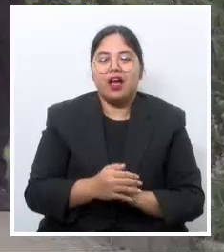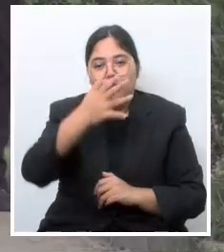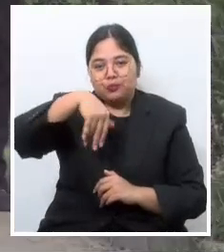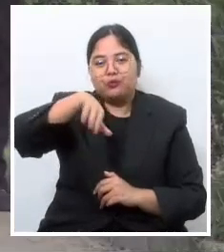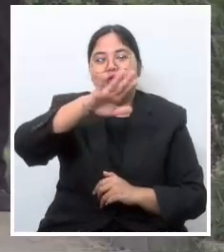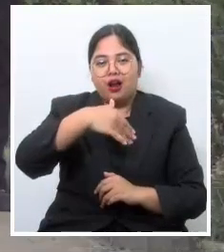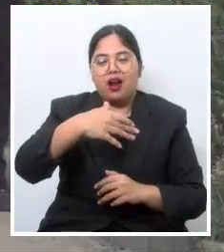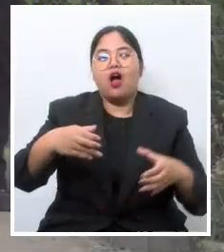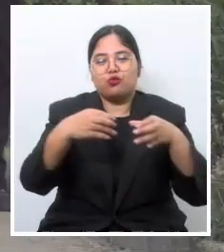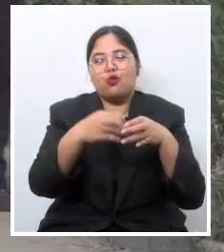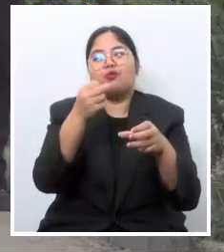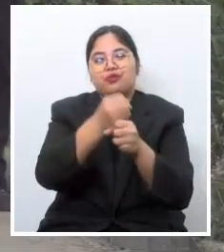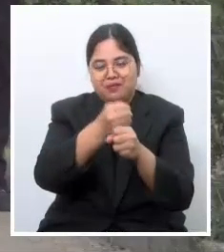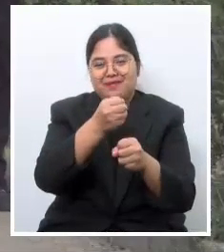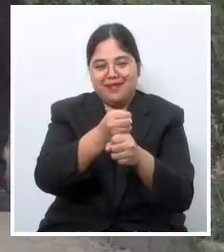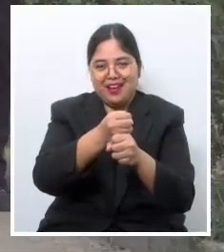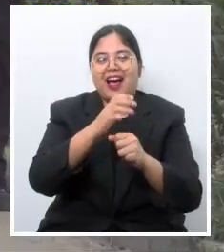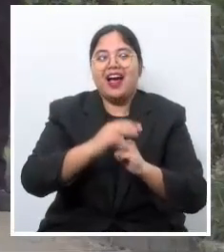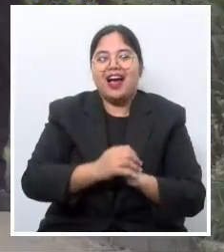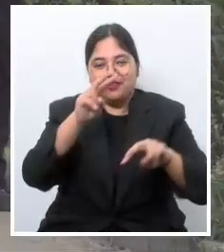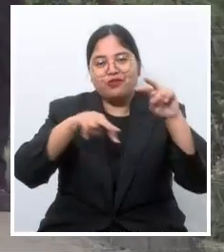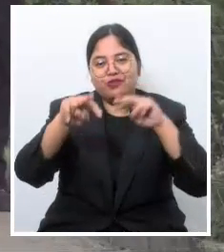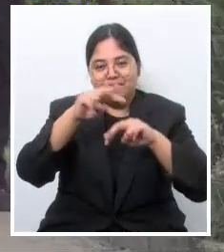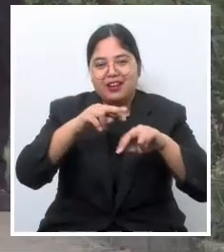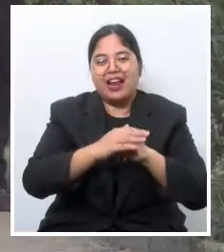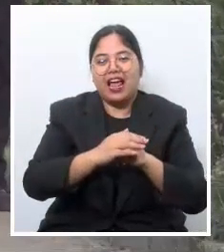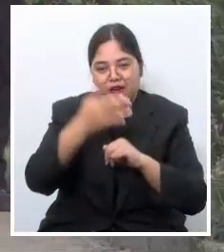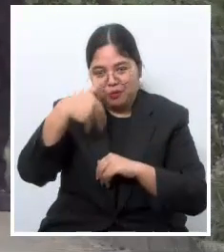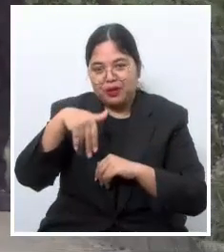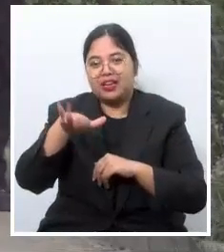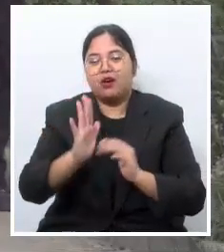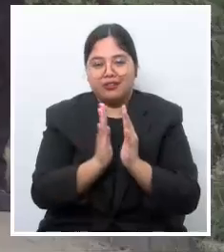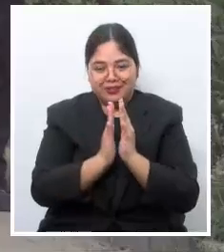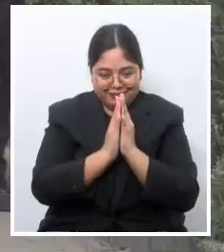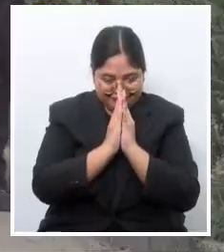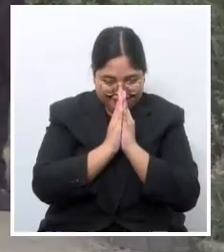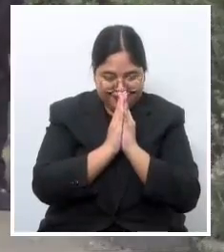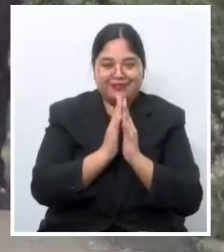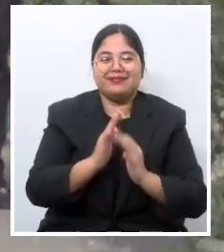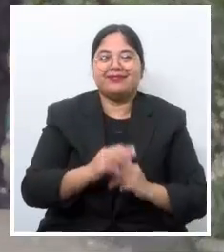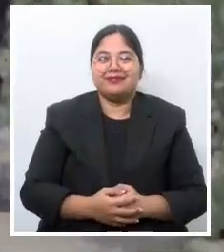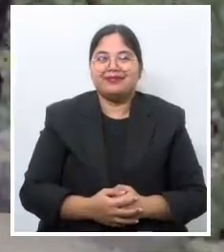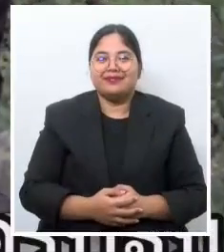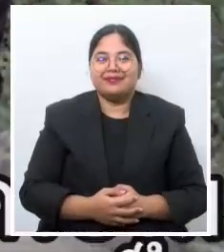ทางทีมงานสภานักเด็จโรงเรียนวัดห้วยจระเขวิทยาคมขอตัวลาไปก่อนค่ะสวัสดีค่ะ